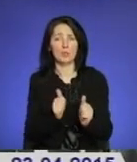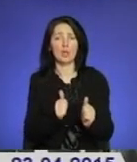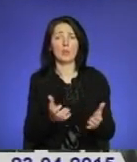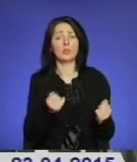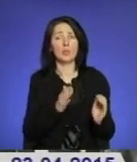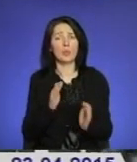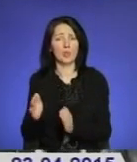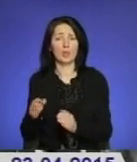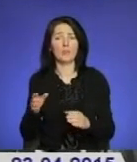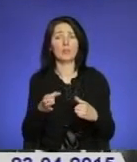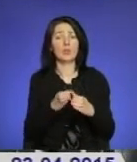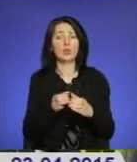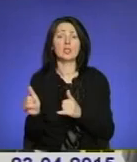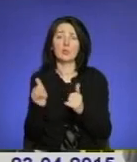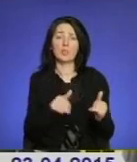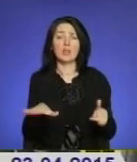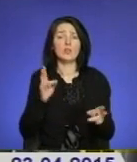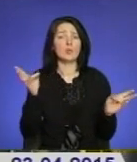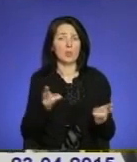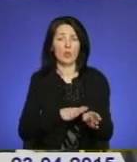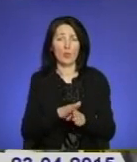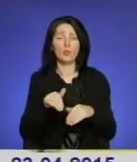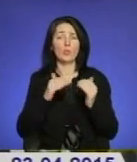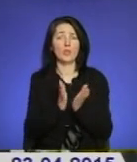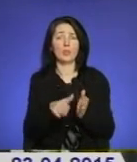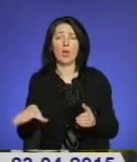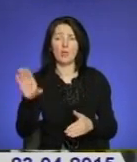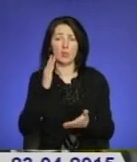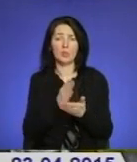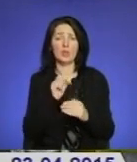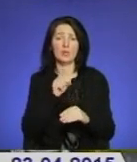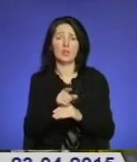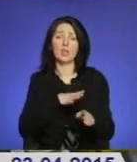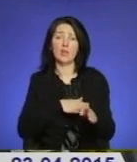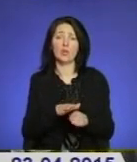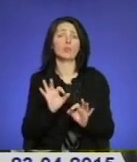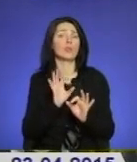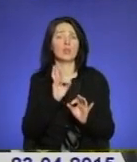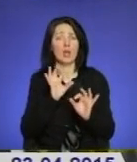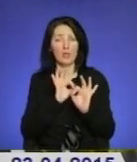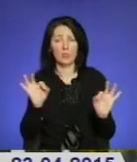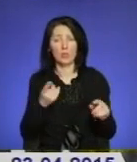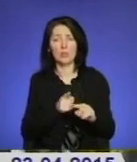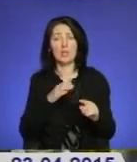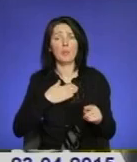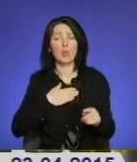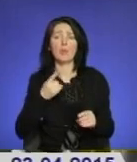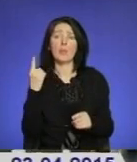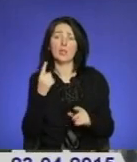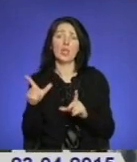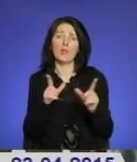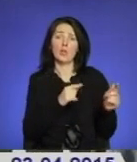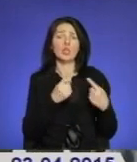необхідним в повному об'ємі. Всі поставлені завдання ми виконуємо на відміну. Це мій перший виїзд в зону АТО. Звичайно, є